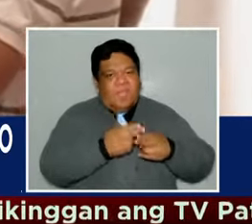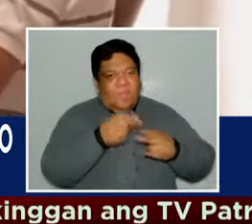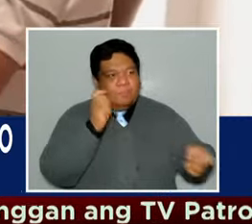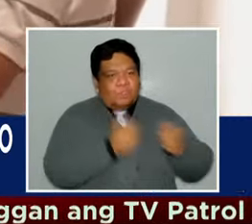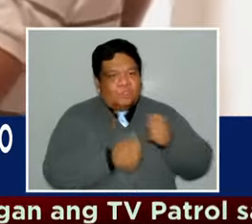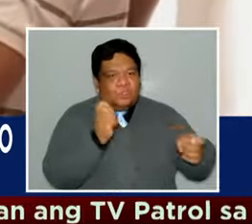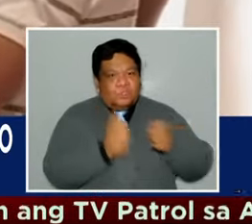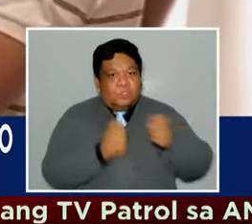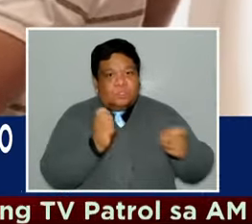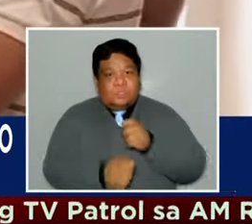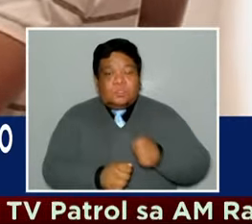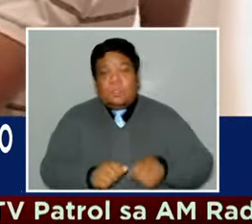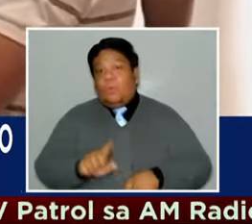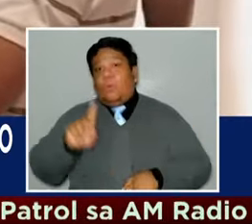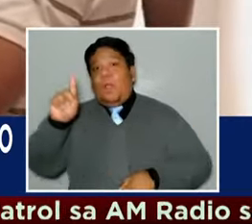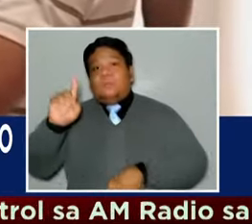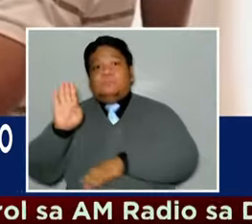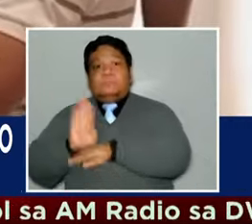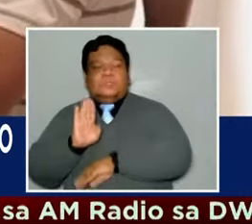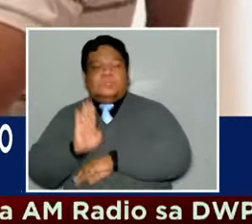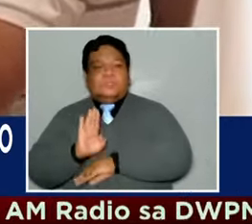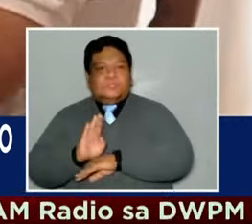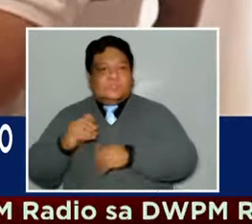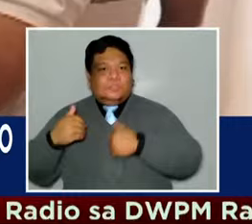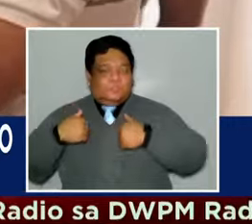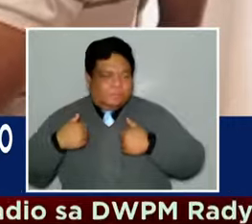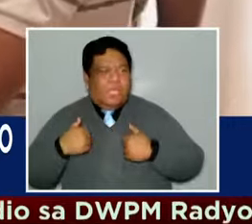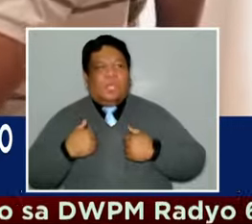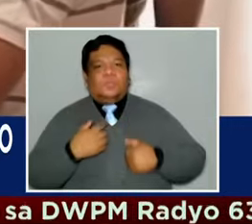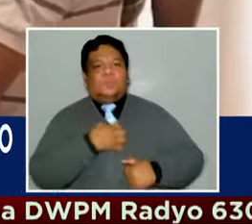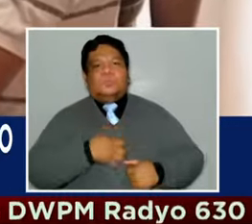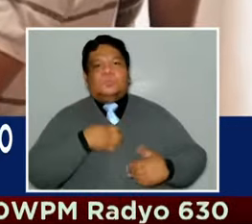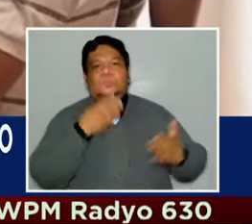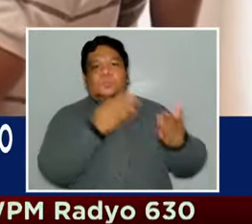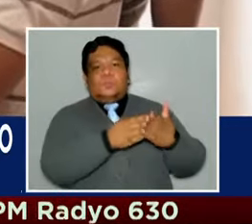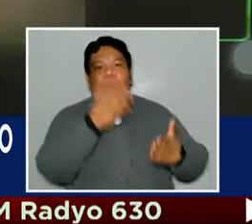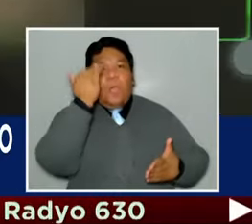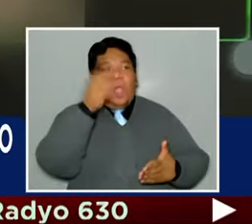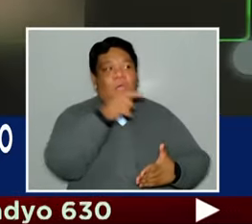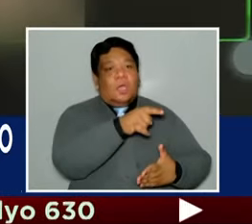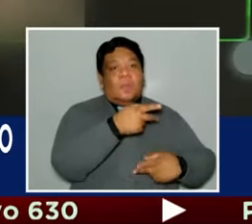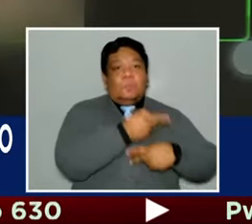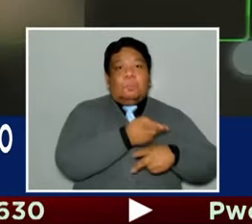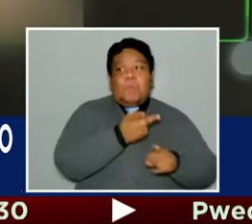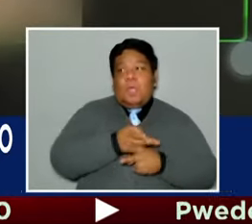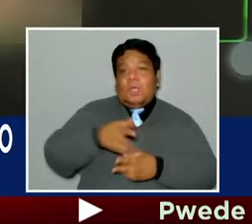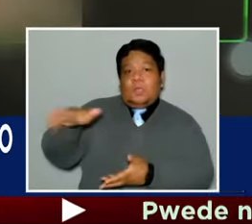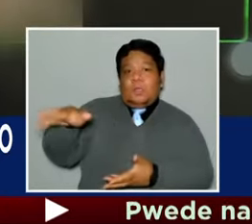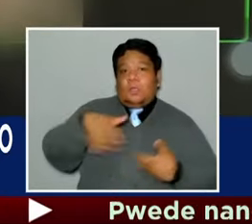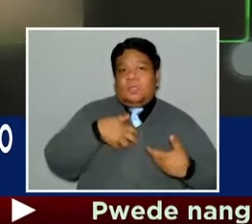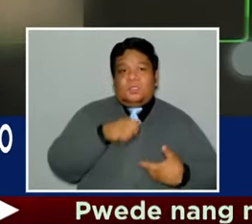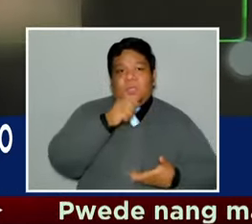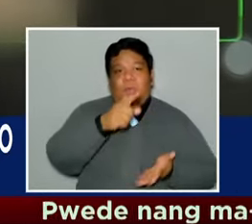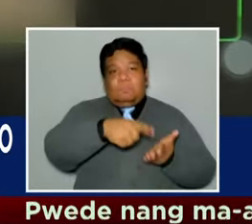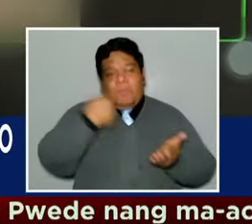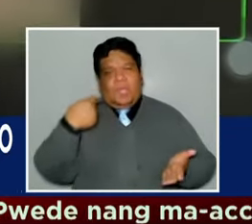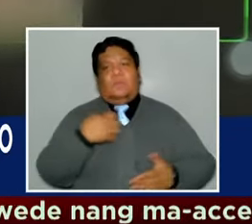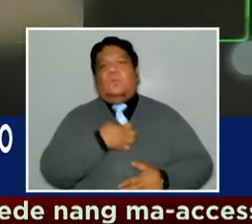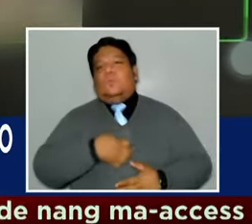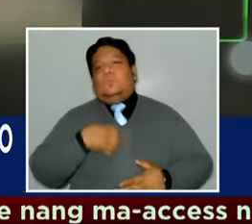nagreklamo laban sa kanya. Ito'y matapos hindi bayaran ng mga produktong kinuha nito. Hindi na niya ni-remit lahat ng